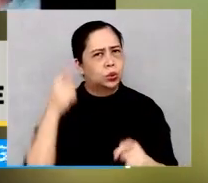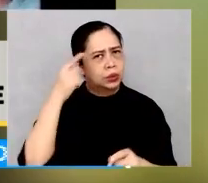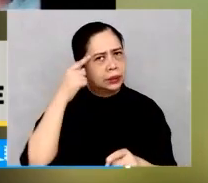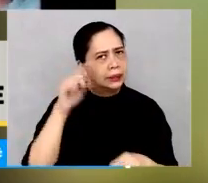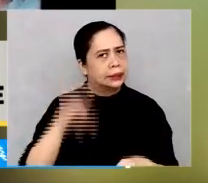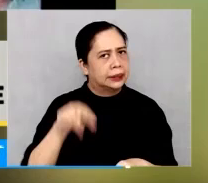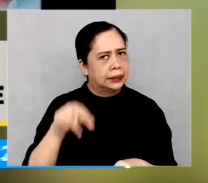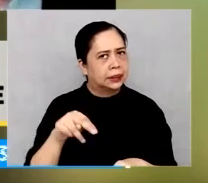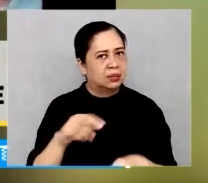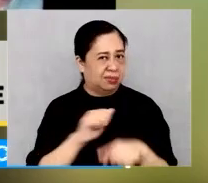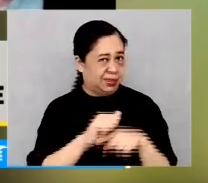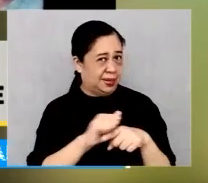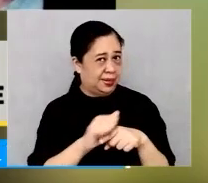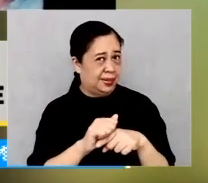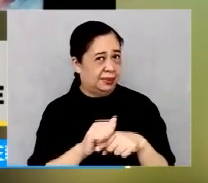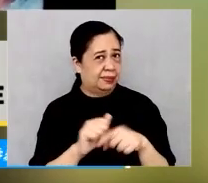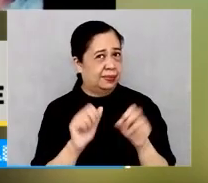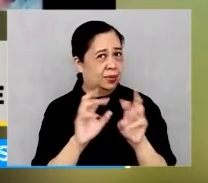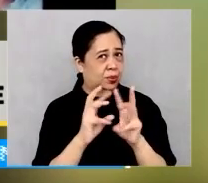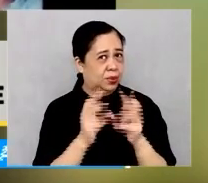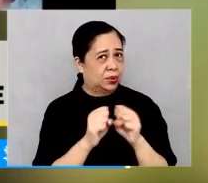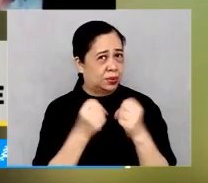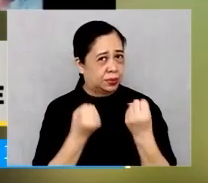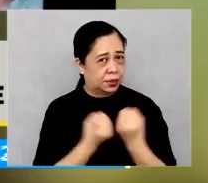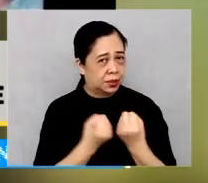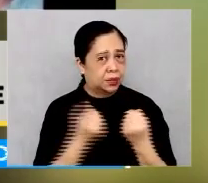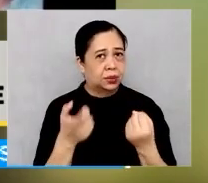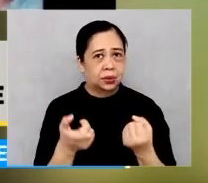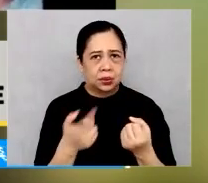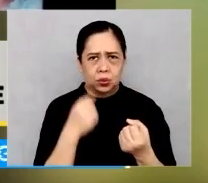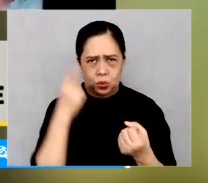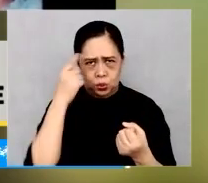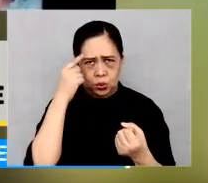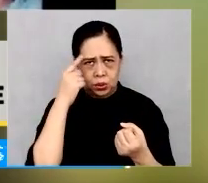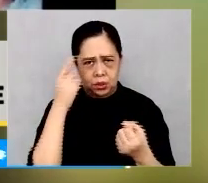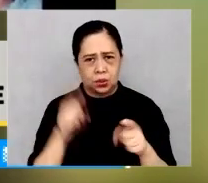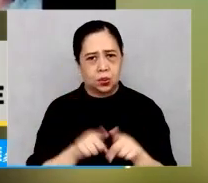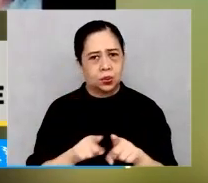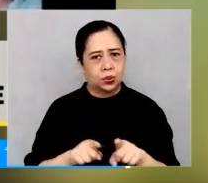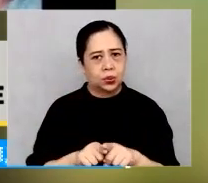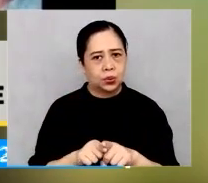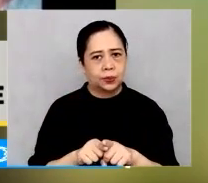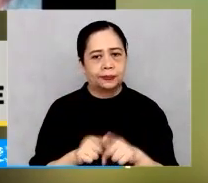Mostly training, symposium o iniisip nyo rin po ba na